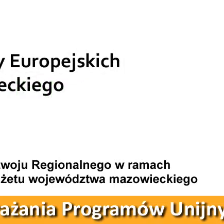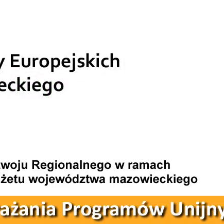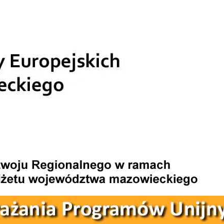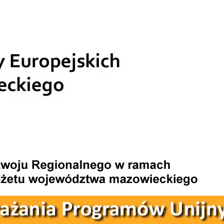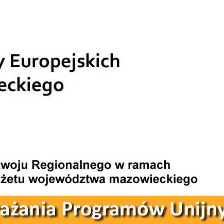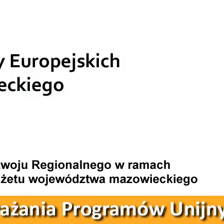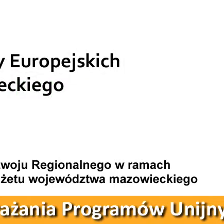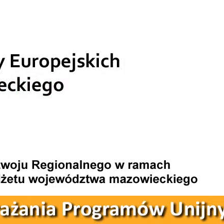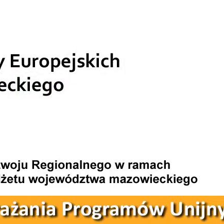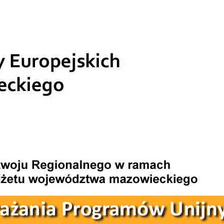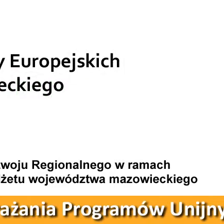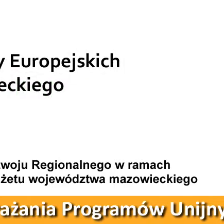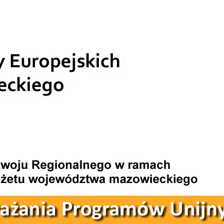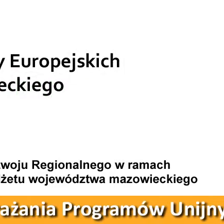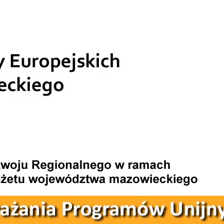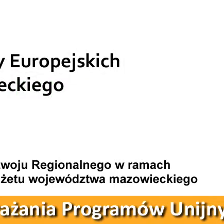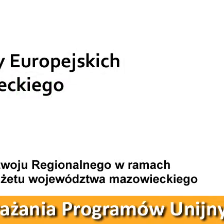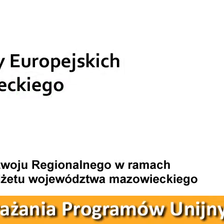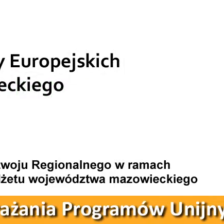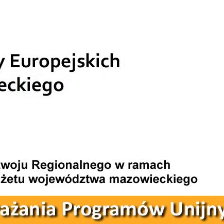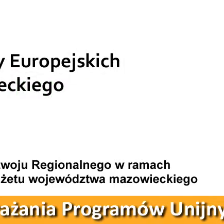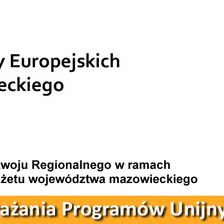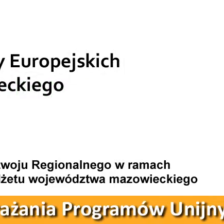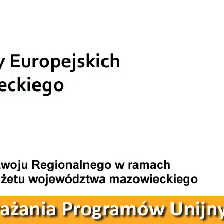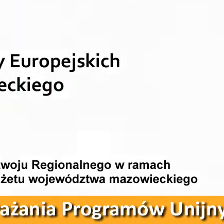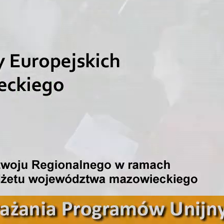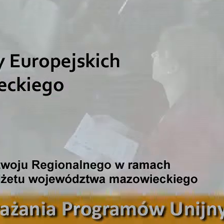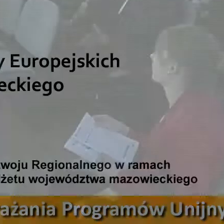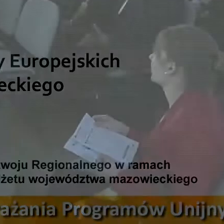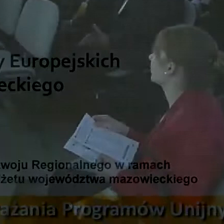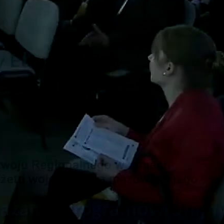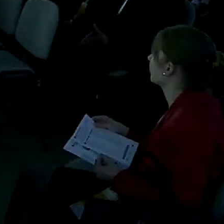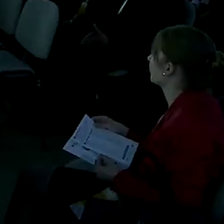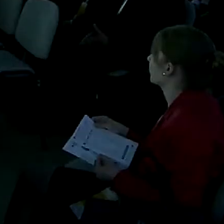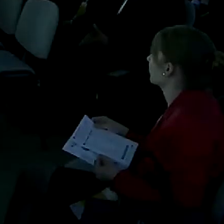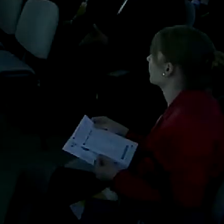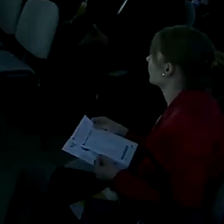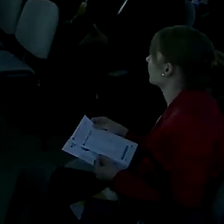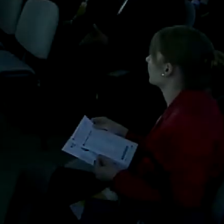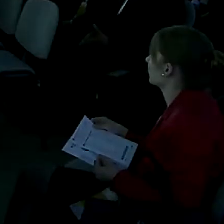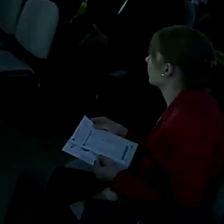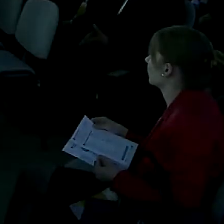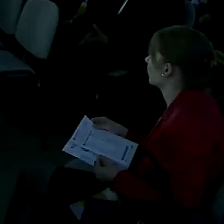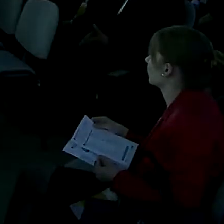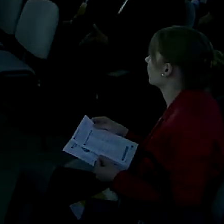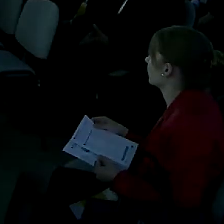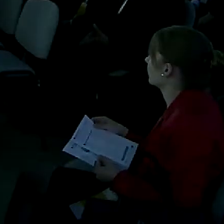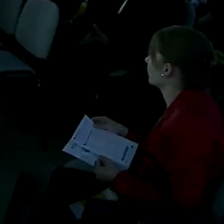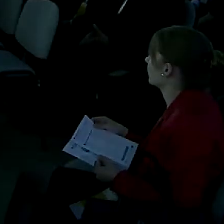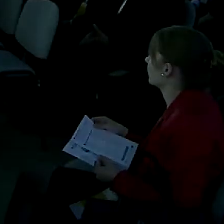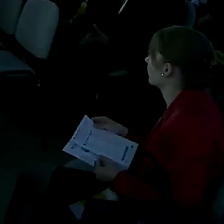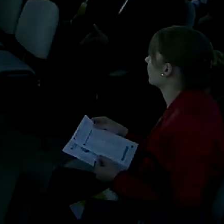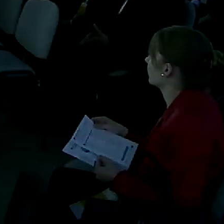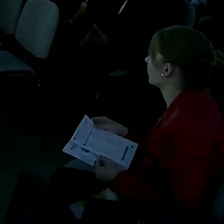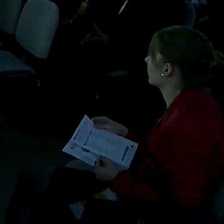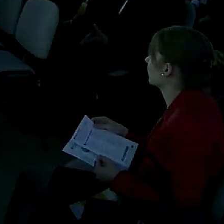i Funduszy Europejskich w Urzędzie Marszałkowskim Województwa Mazowieckiego. Proszę bardzo Pani Dyrektor o zebranie głosu. A